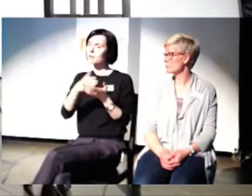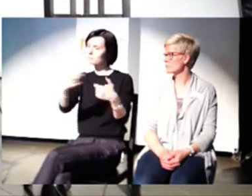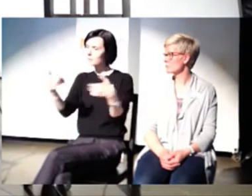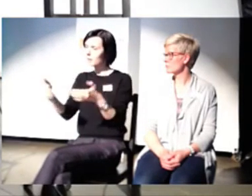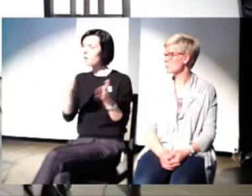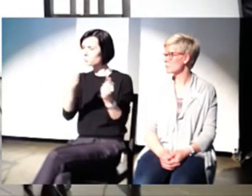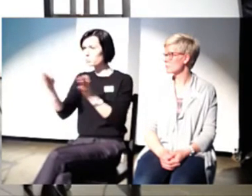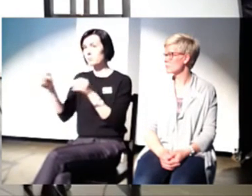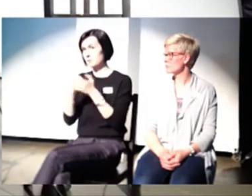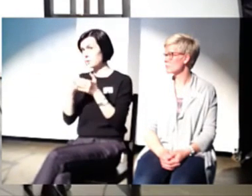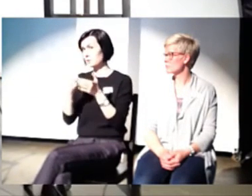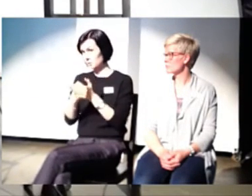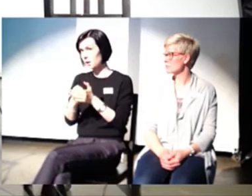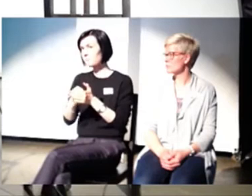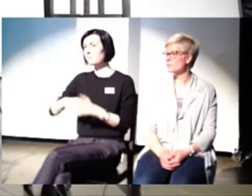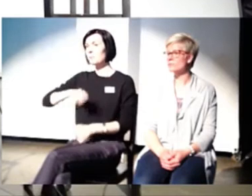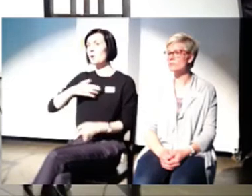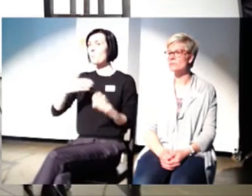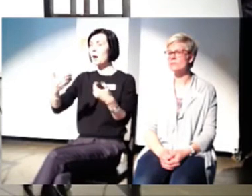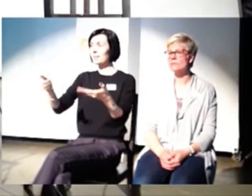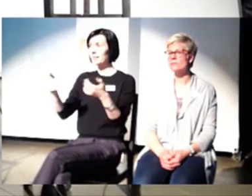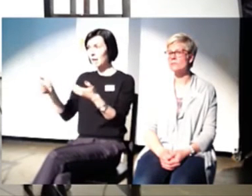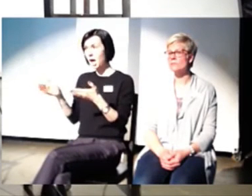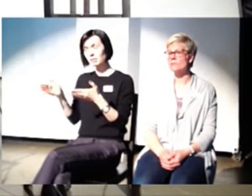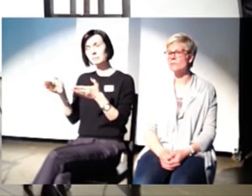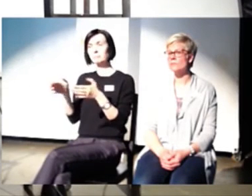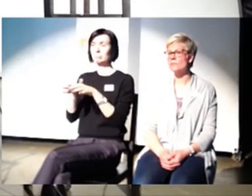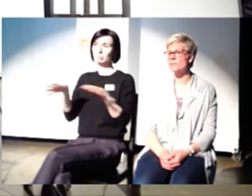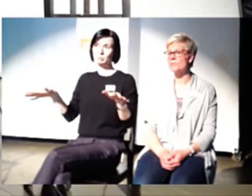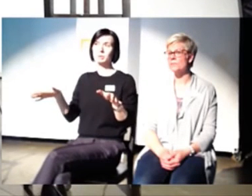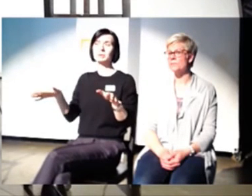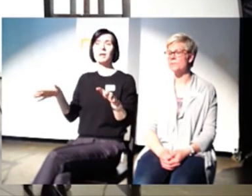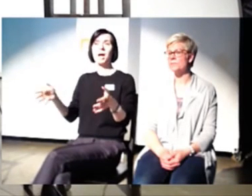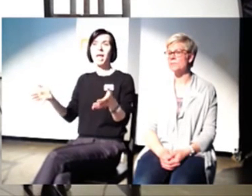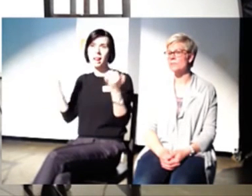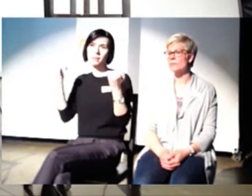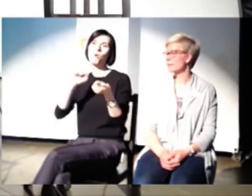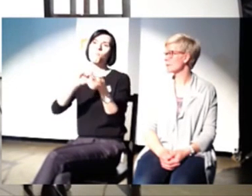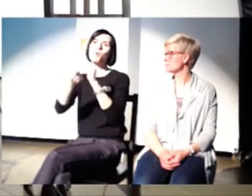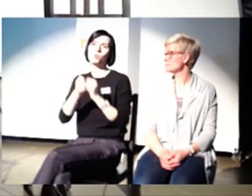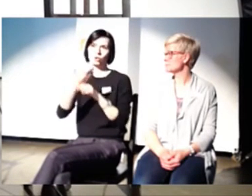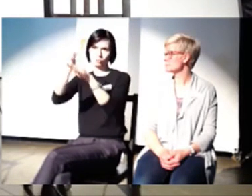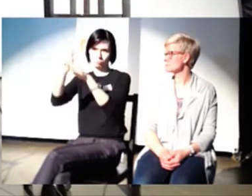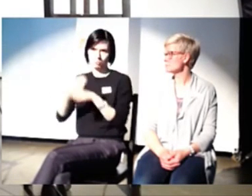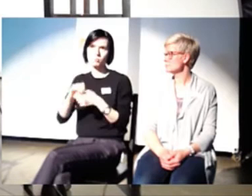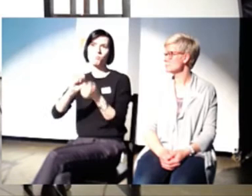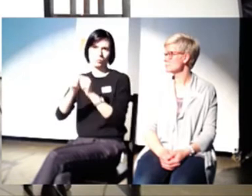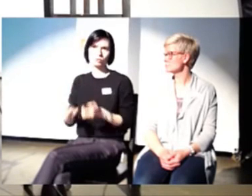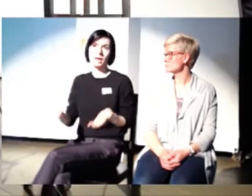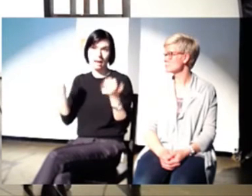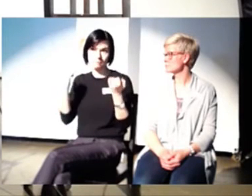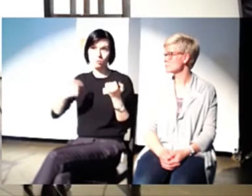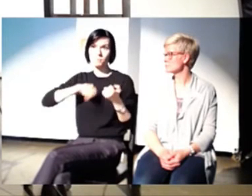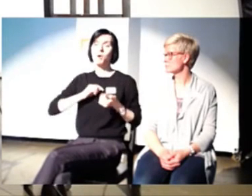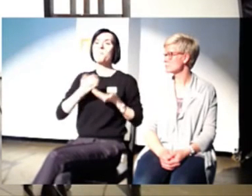on melkein kaikkiin äärimmäisen helppo tehdä nämä ratkaisut. Ja meidän galleriat ovat